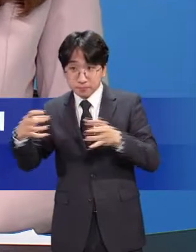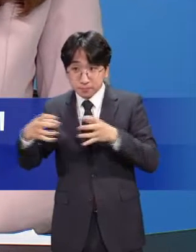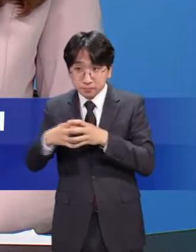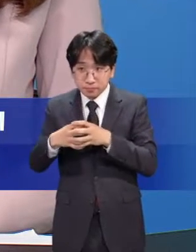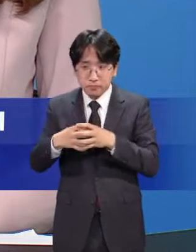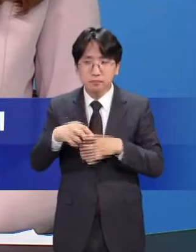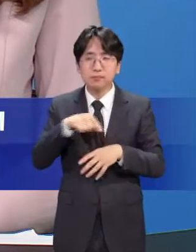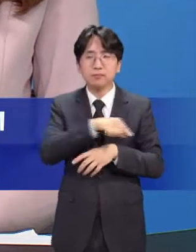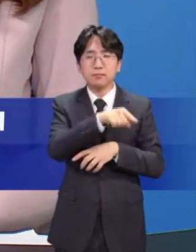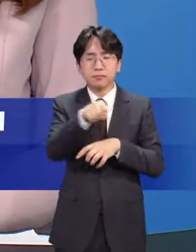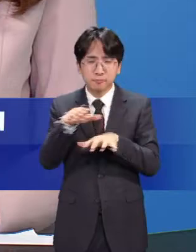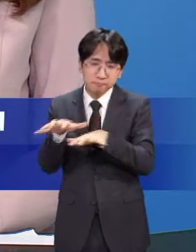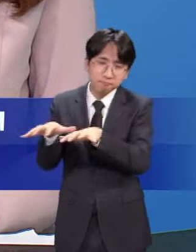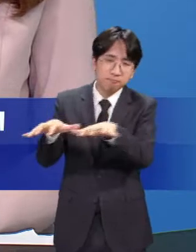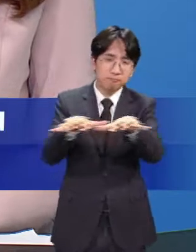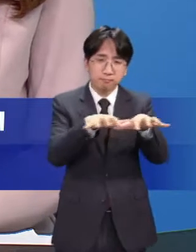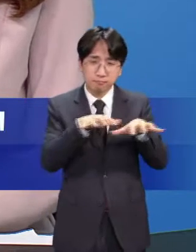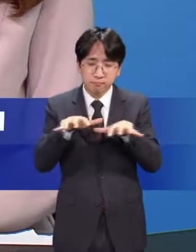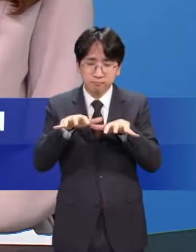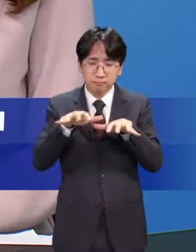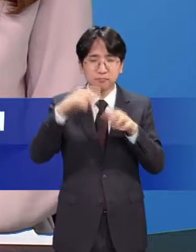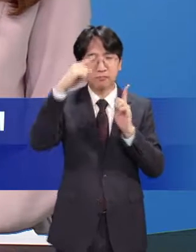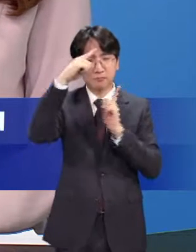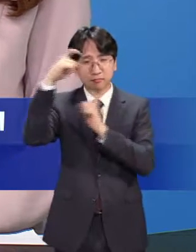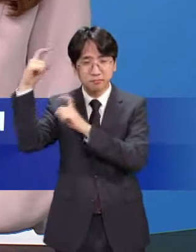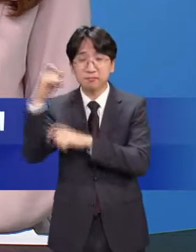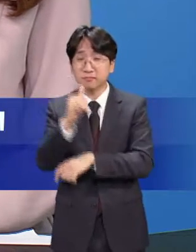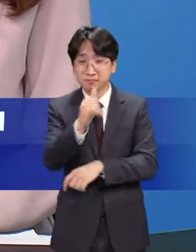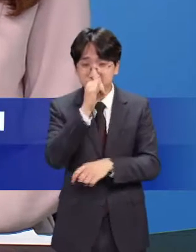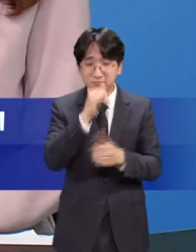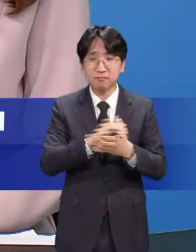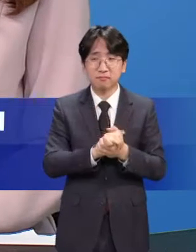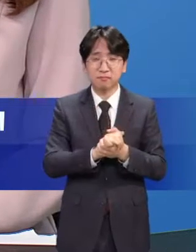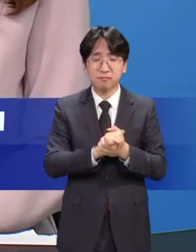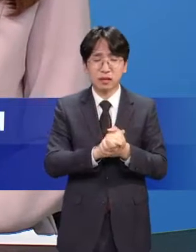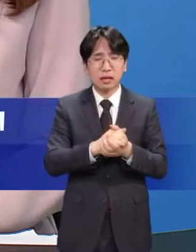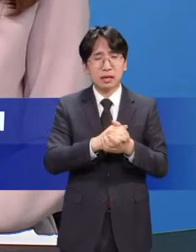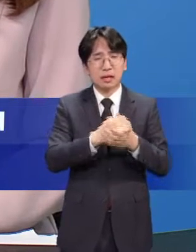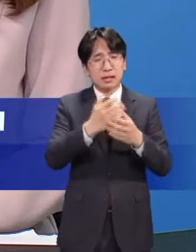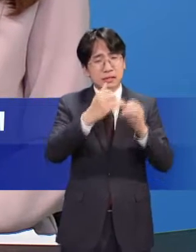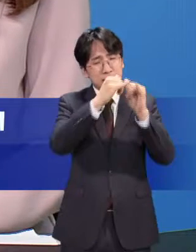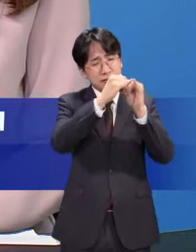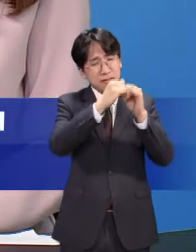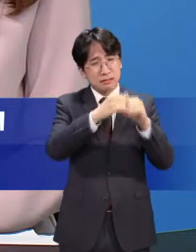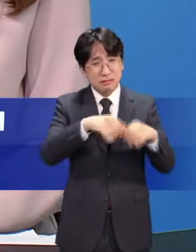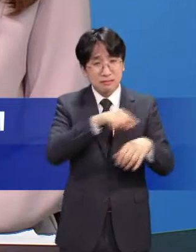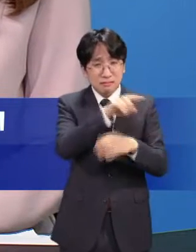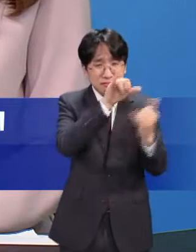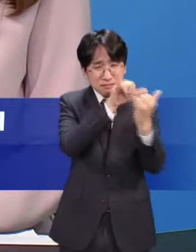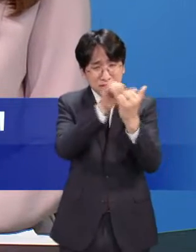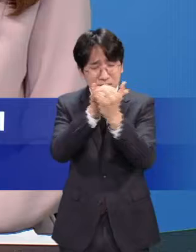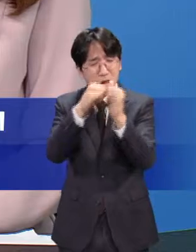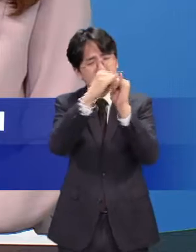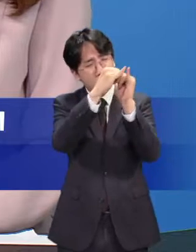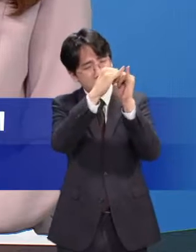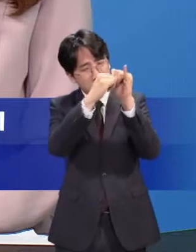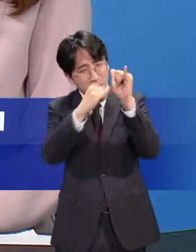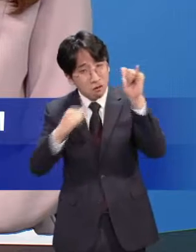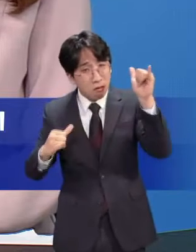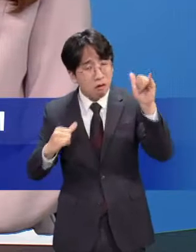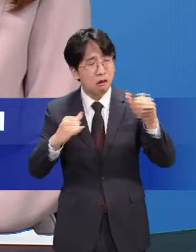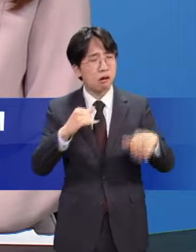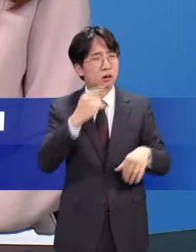함께 순례하는 자리가 마련됐습니다. 아픈 전쟁의 역사를 기억하고 통일의 그날을 기약한 순례